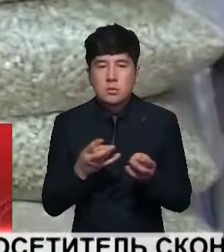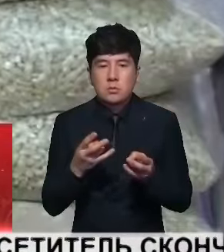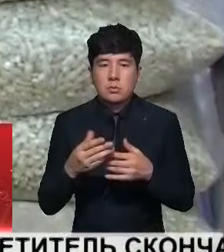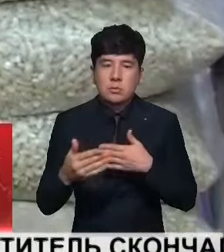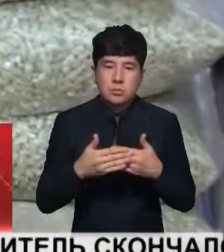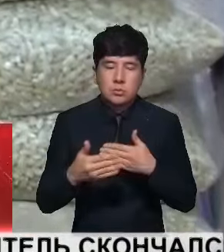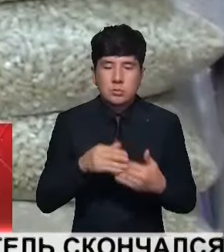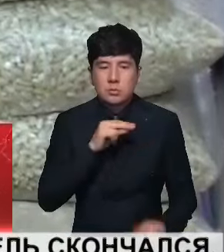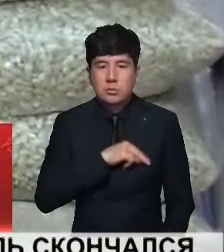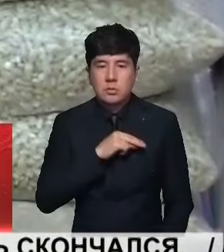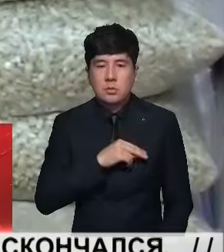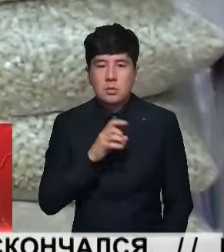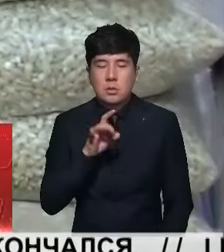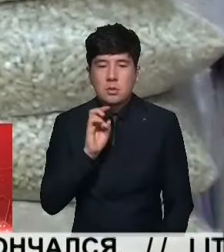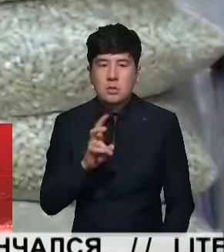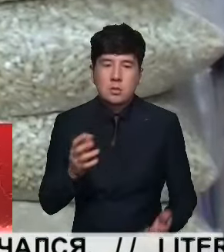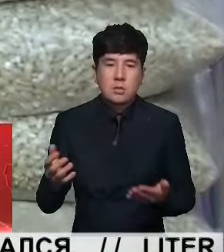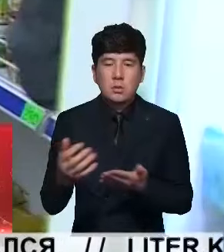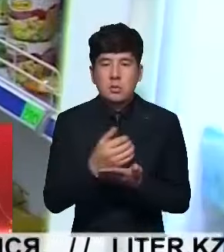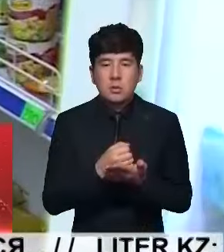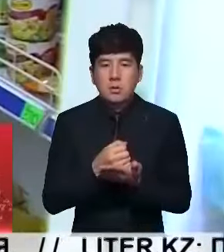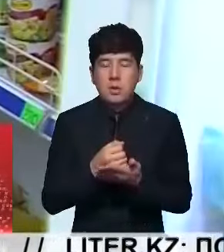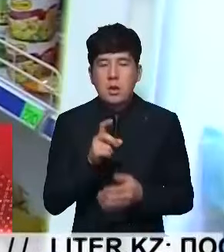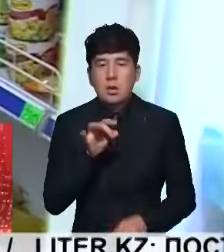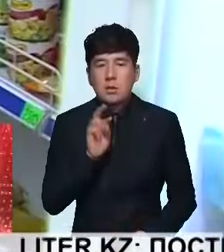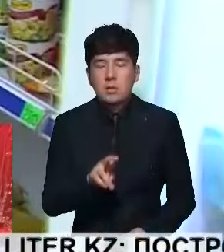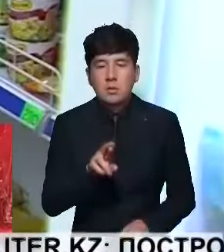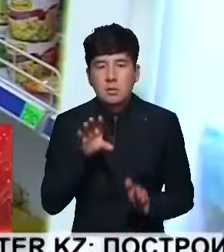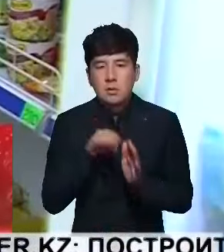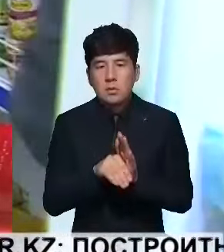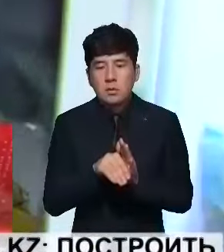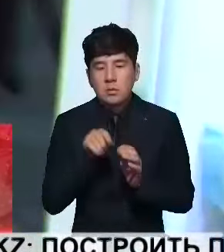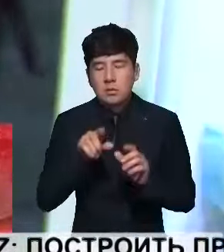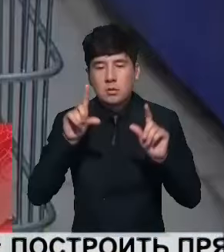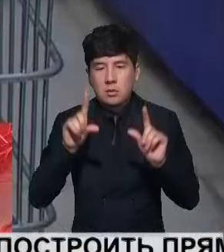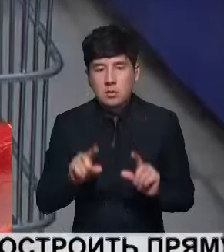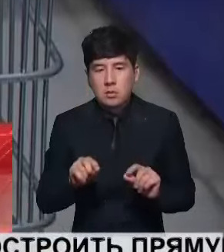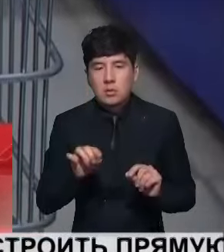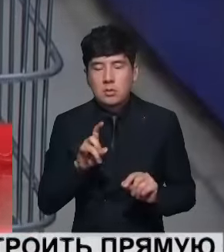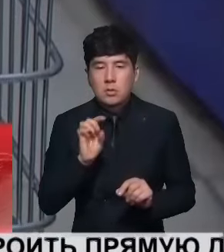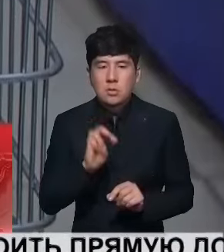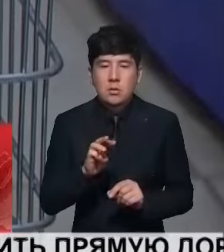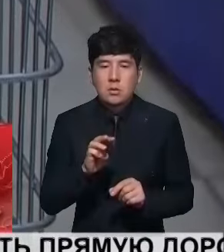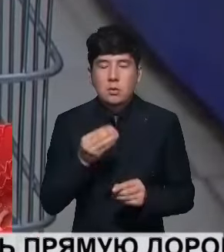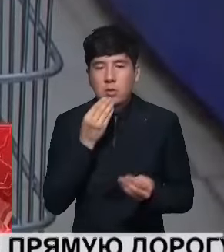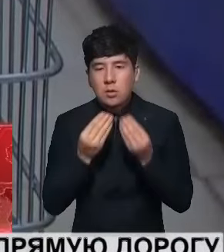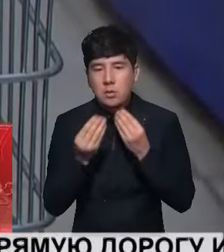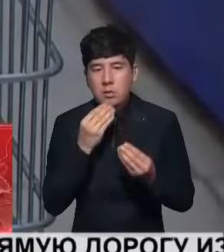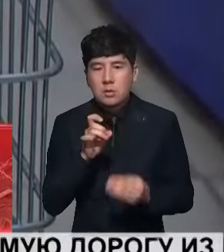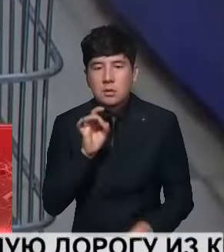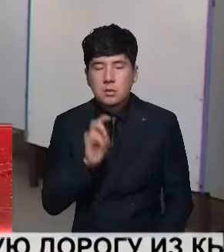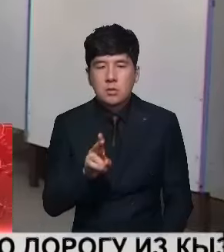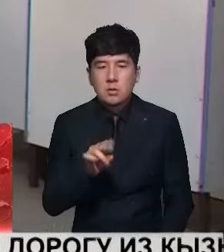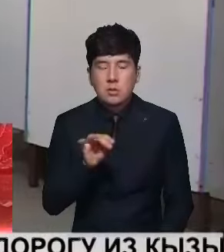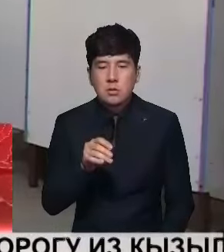работы. Рекордный урожай собрали, но гарантирует ли это стабилизацию или даже снижение цен на некоторые продукты? По словам Серика Жумангарина,